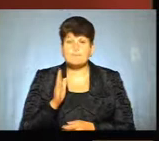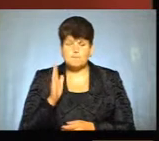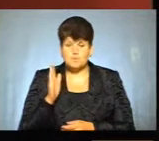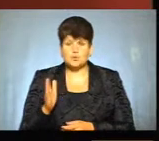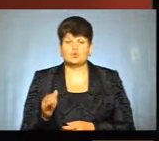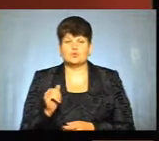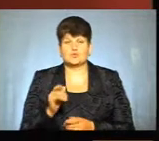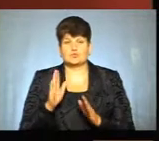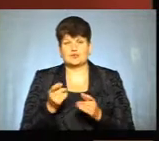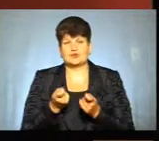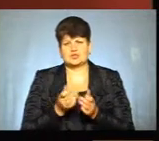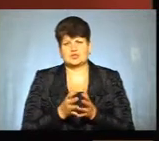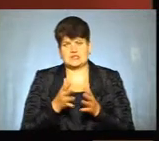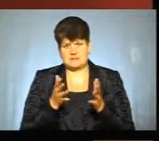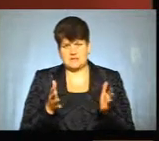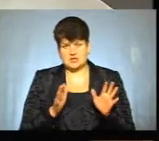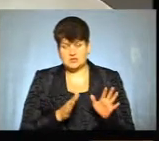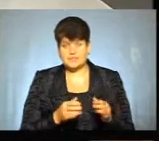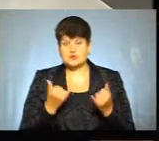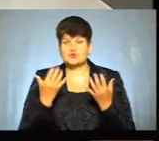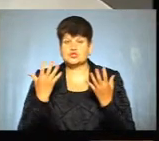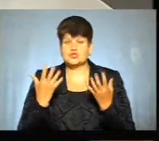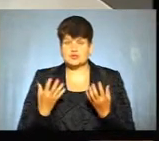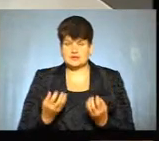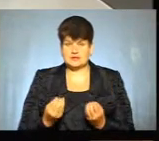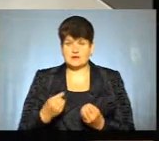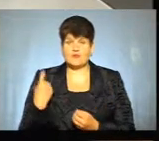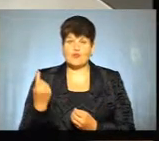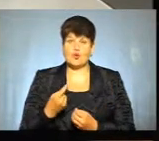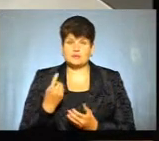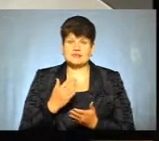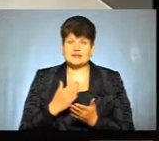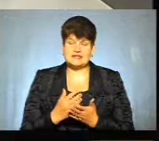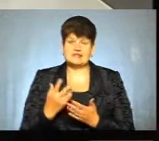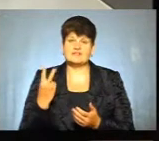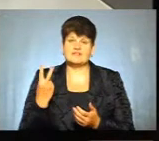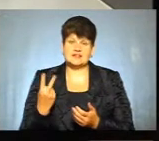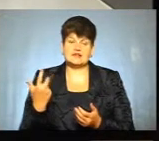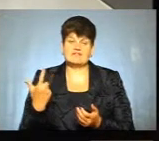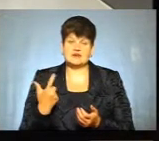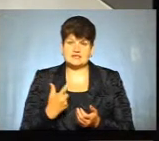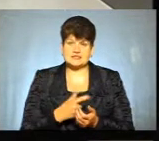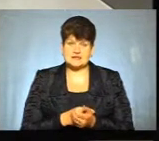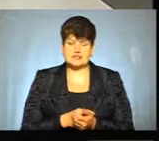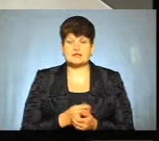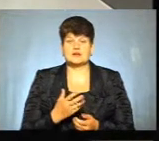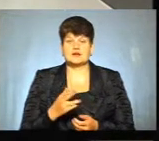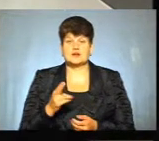їх трошечки більше. На сьогоднішній день в області є дві вакцини, це ваксігрип і